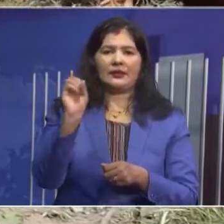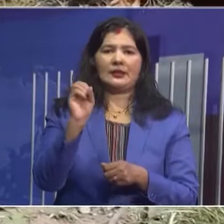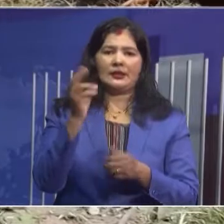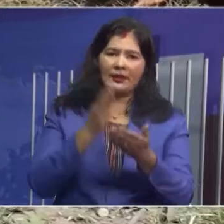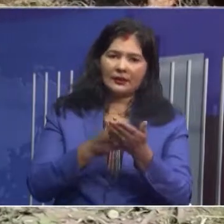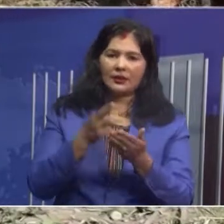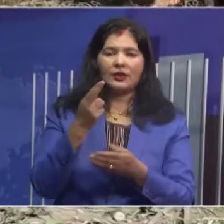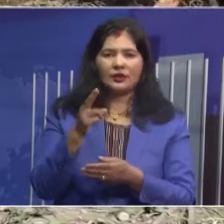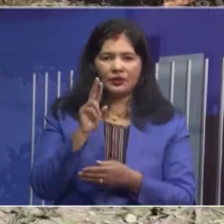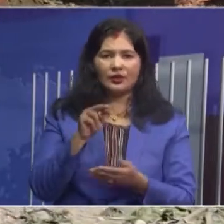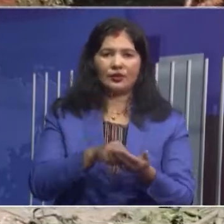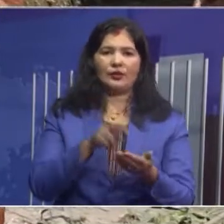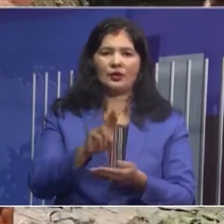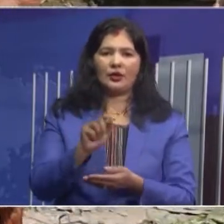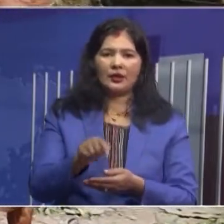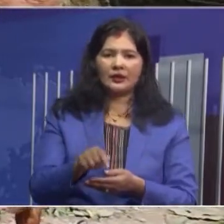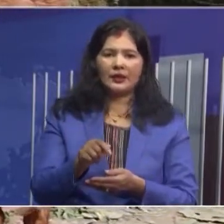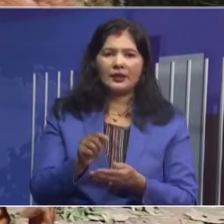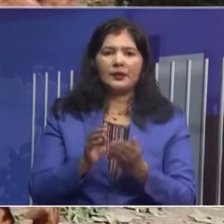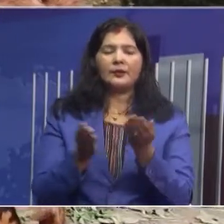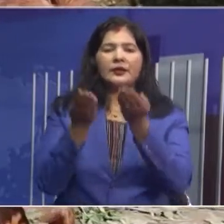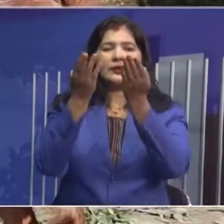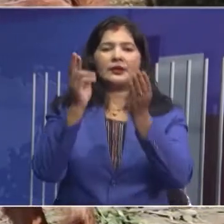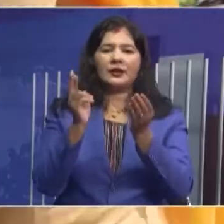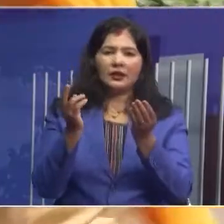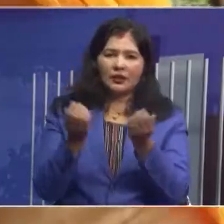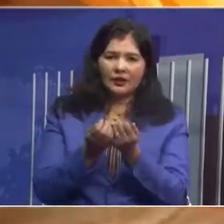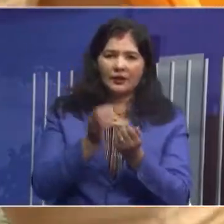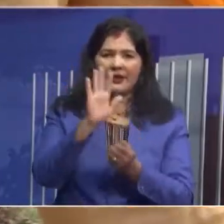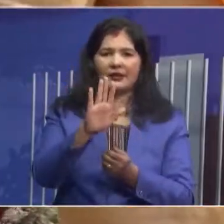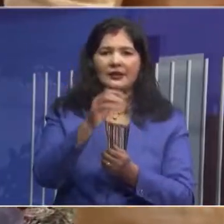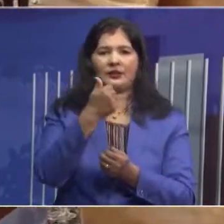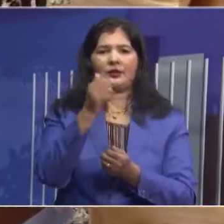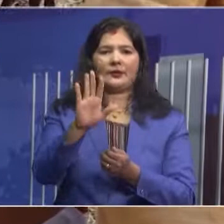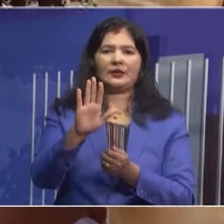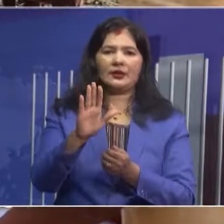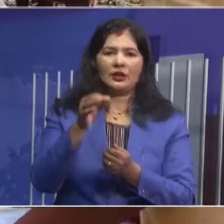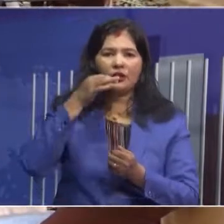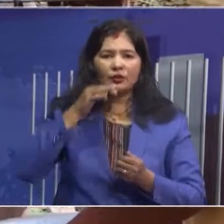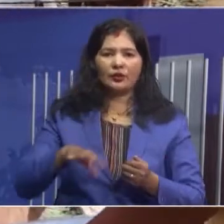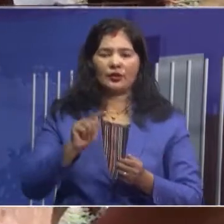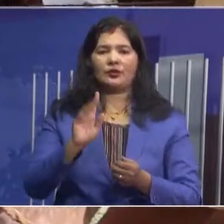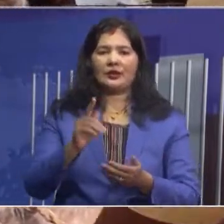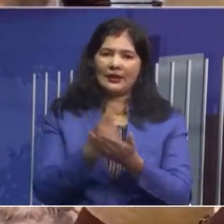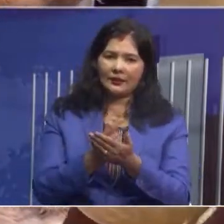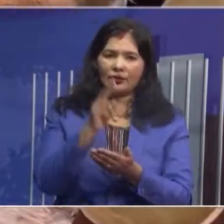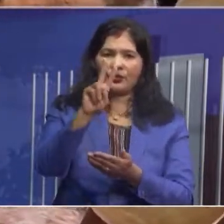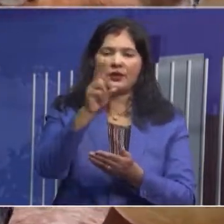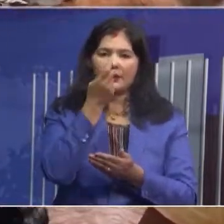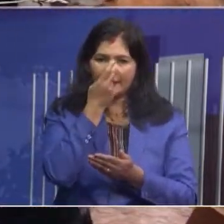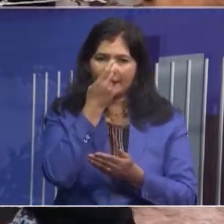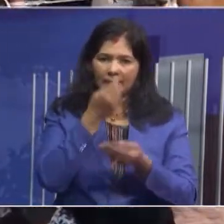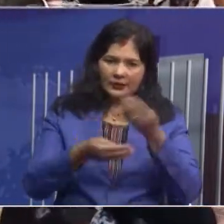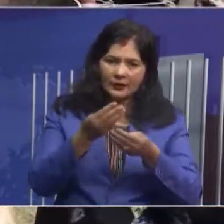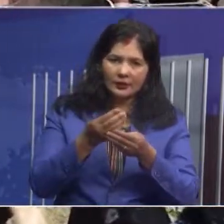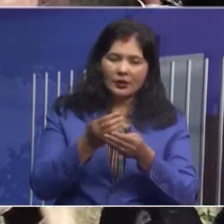थियो। यस वर्ष उक्त मूल्यलाई वृद्धि गरी प्रति किलो 565 रुपियाँ तोकिएको छ। पहिलो चरणमा काठमाडौँ 200 खसी बोका खरिद गरेर पठाइएको